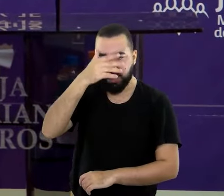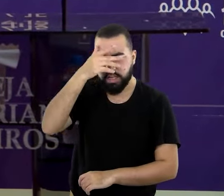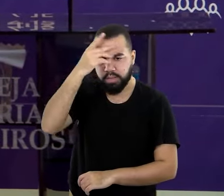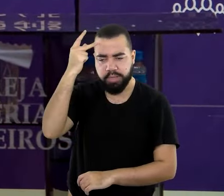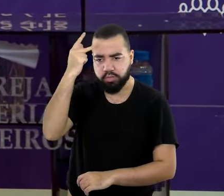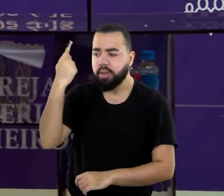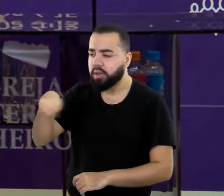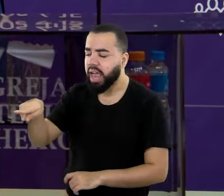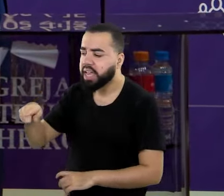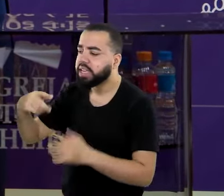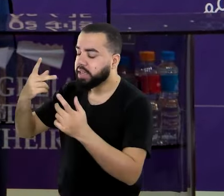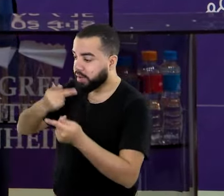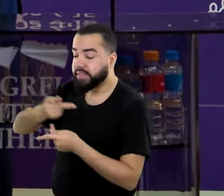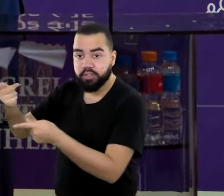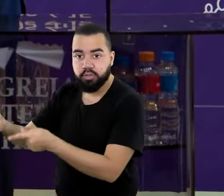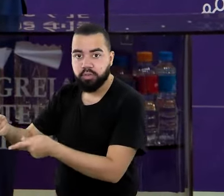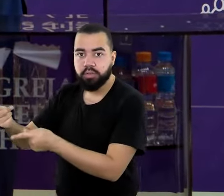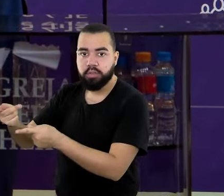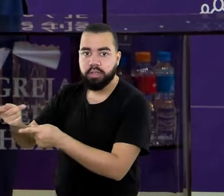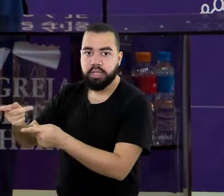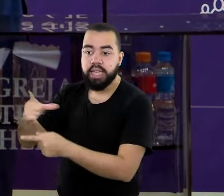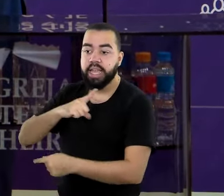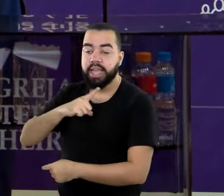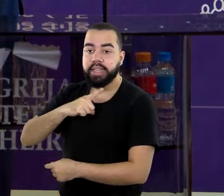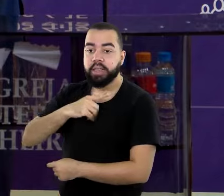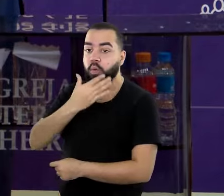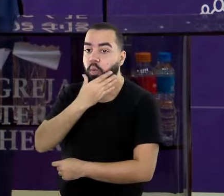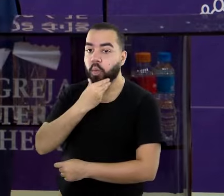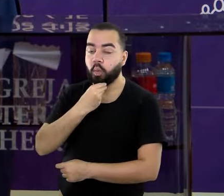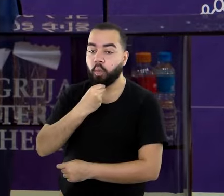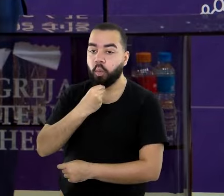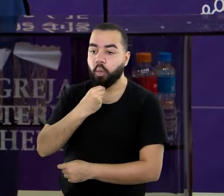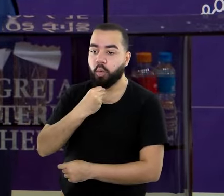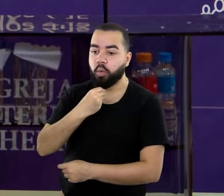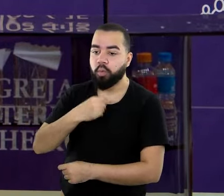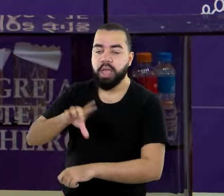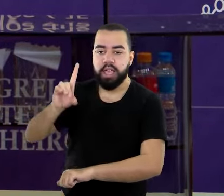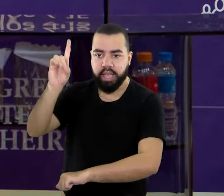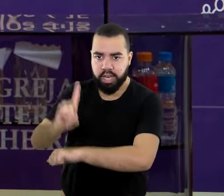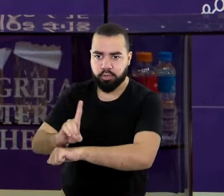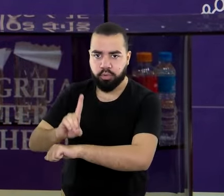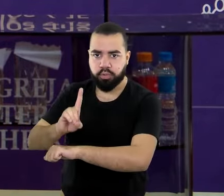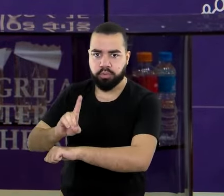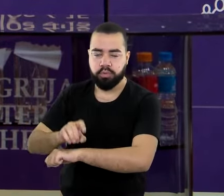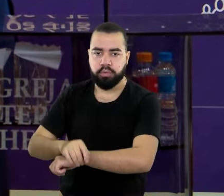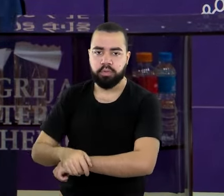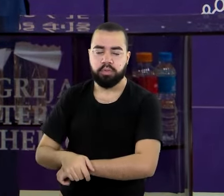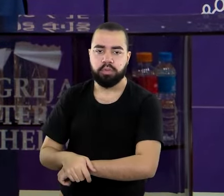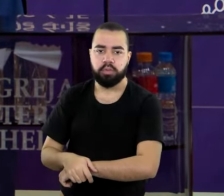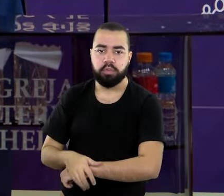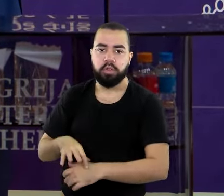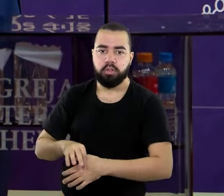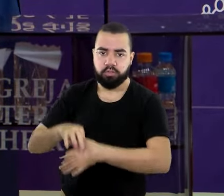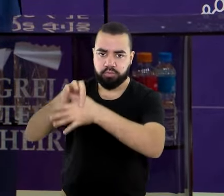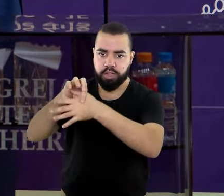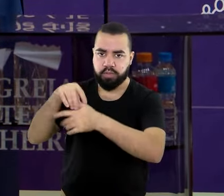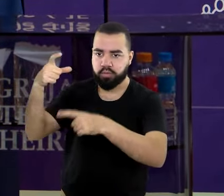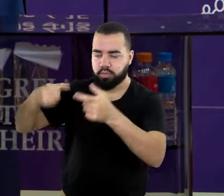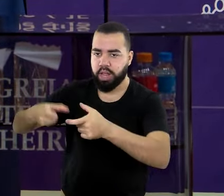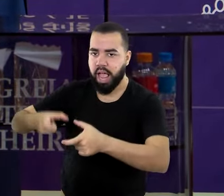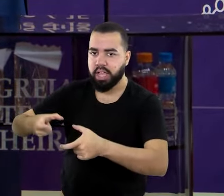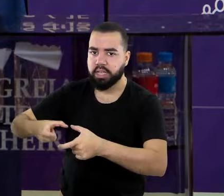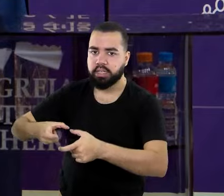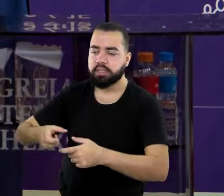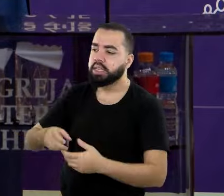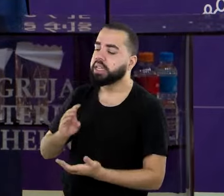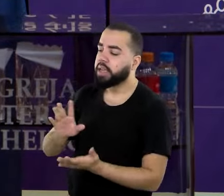Barcelona. 거기에 주인이 있었습니다. E lá estava o dono. 그 여자 주인에게 예수님 믿으세요 했습니다. E ela deu o folheto